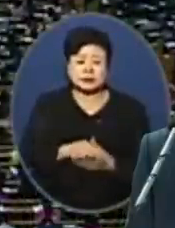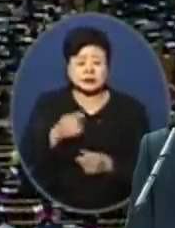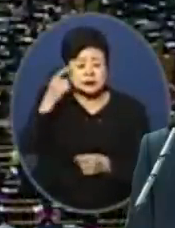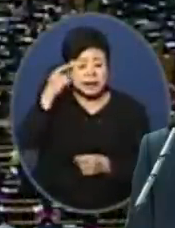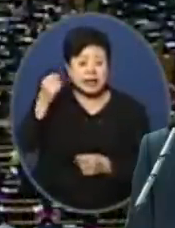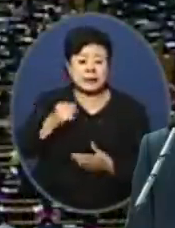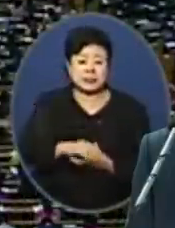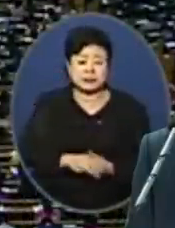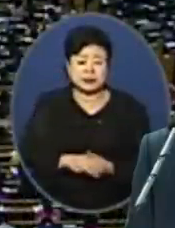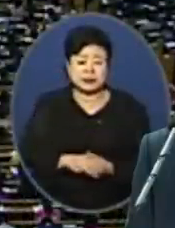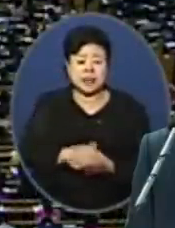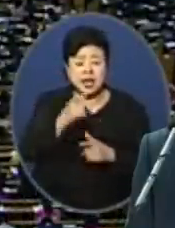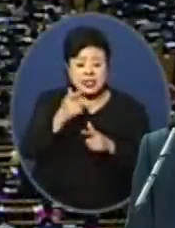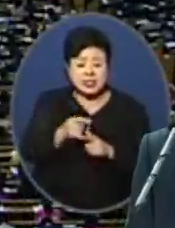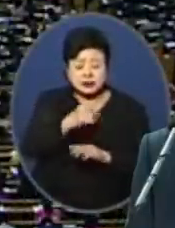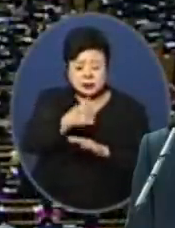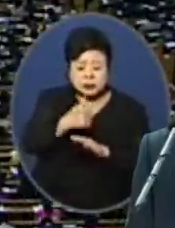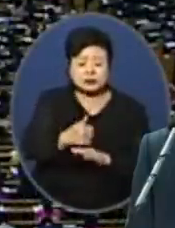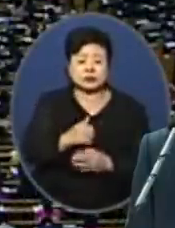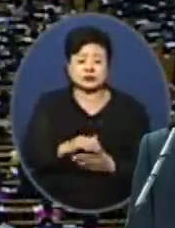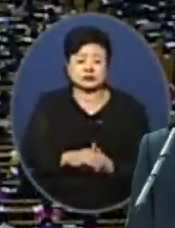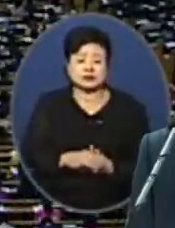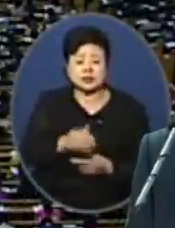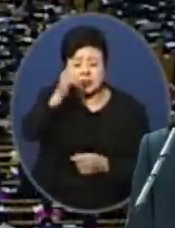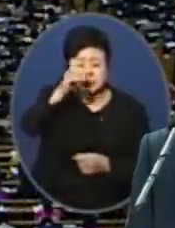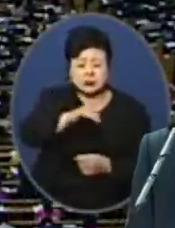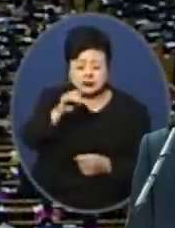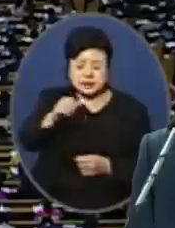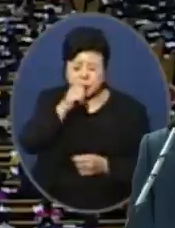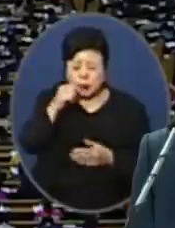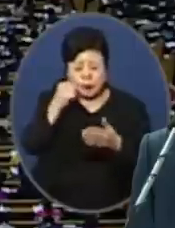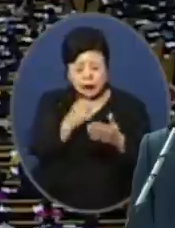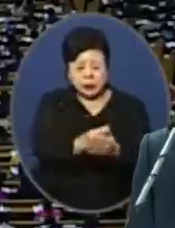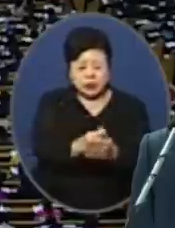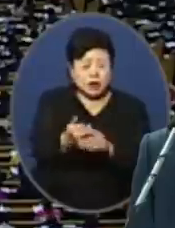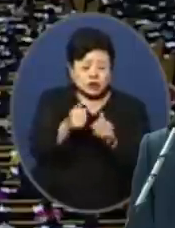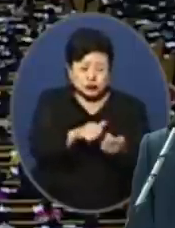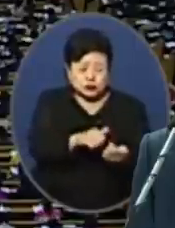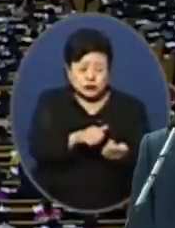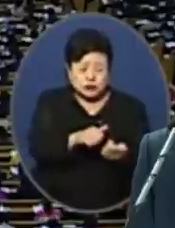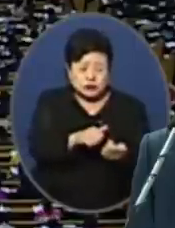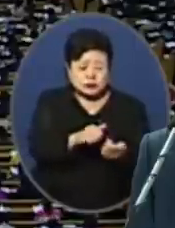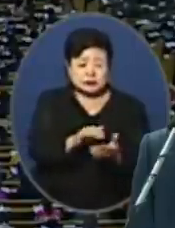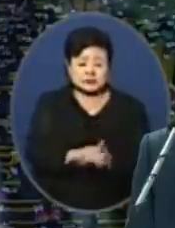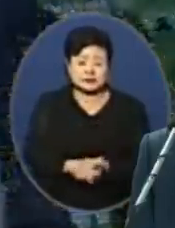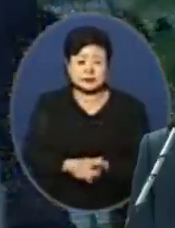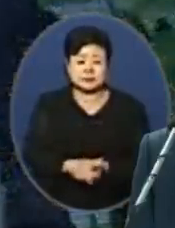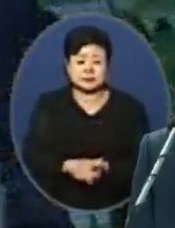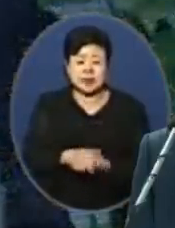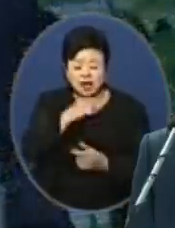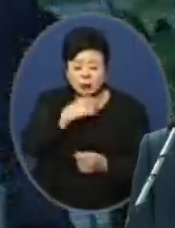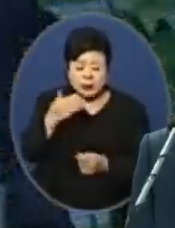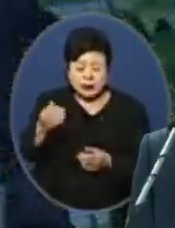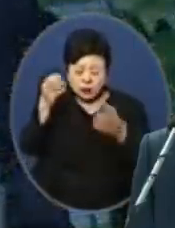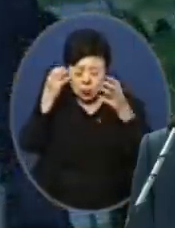되는 것입니다. 예수 그리스도가 그냥 십자가에 못 박혀 죽은 것은 피 흘리는 고통만 당한 줄